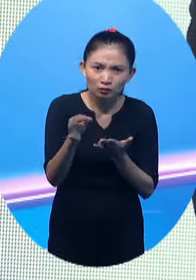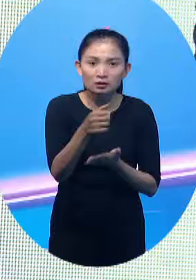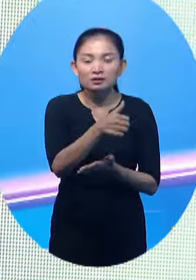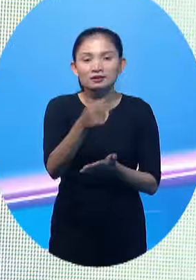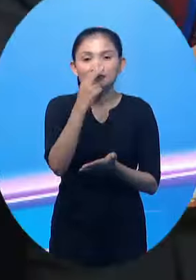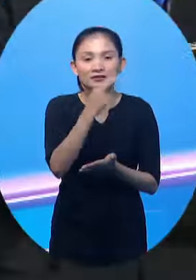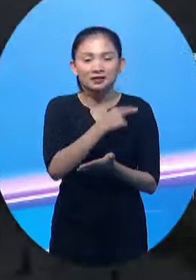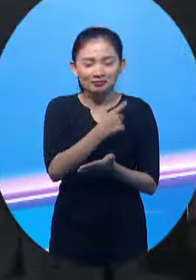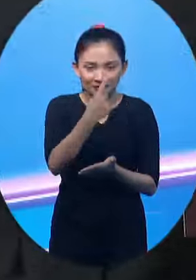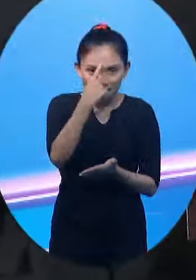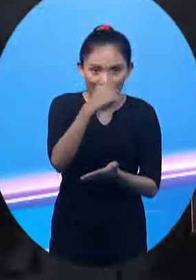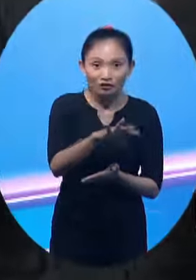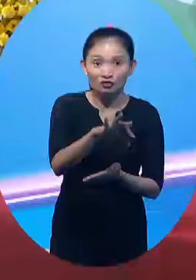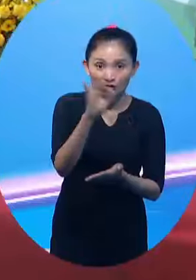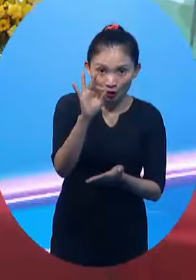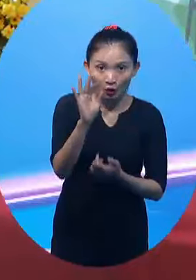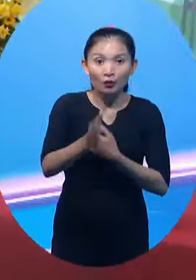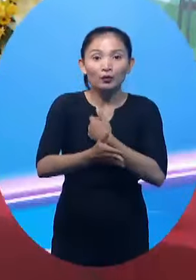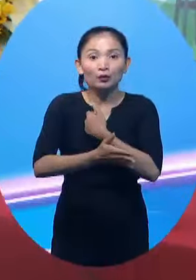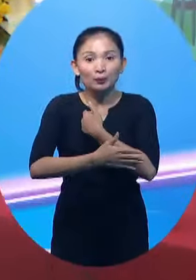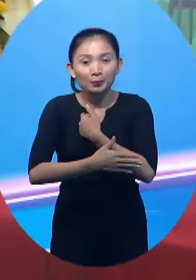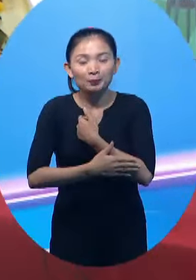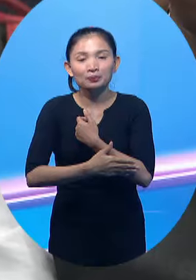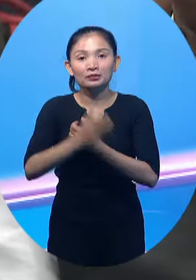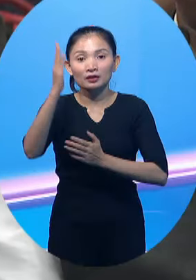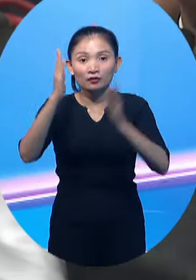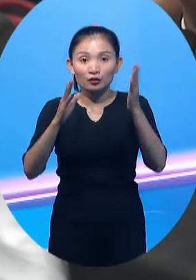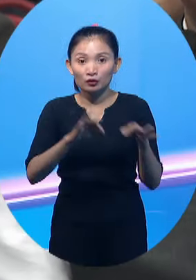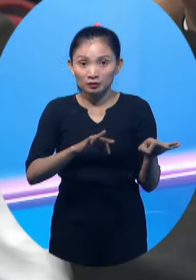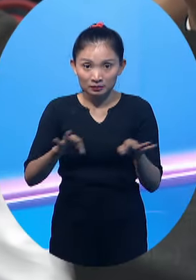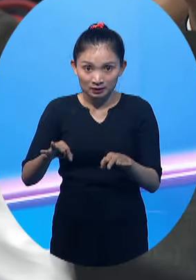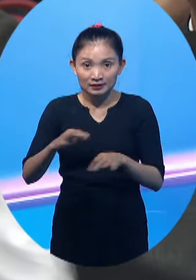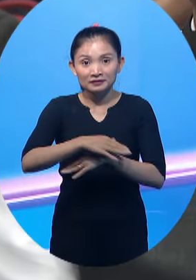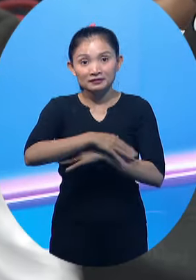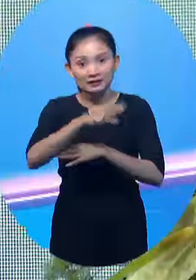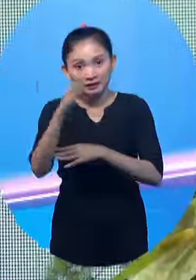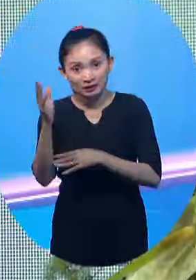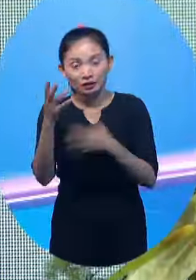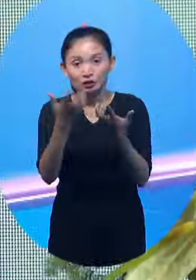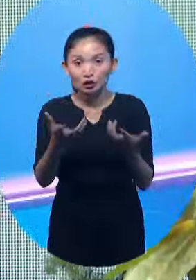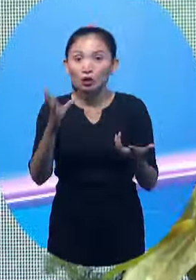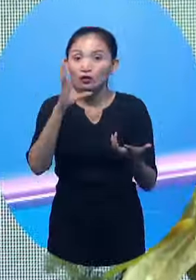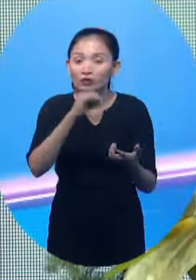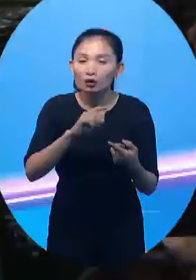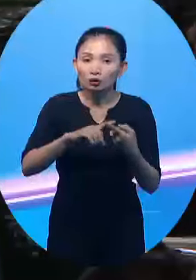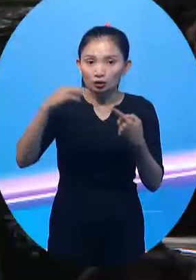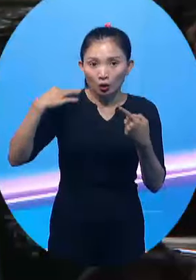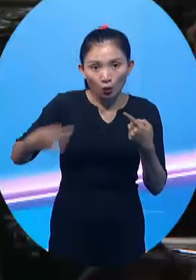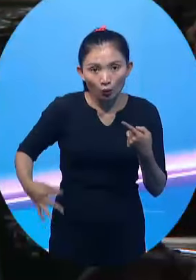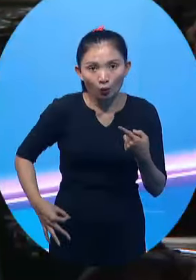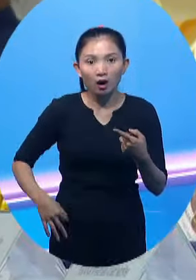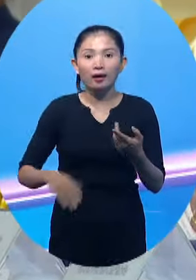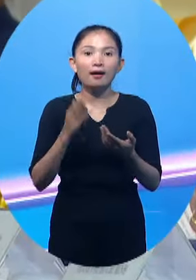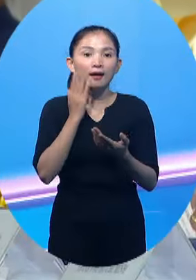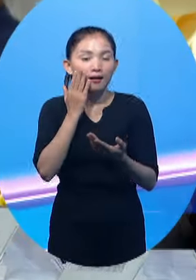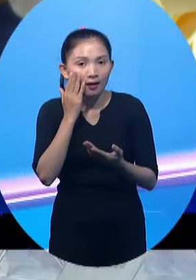phần phát triển kinh tế thành phố. Các ngành hàng trưng bày rất đa dạng như thực phẩm chế biến, hàng nhựa gia dụng, dệt may thời trang, dược phẩm và hóa mỹ phẩm,